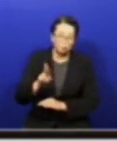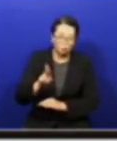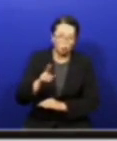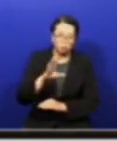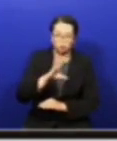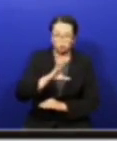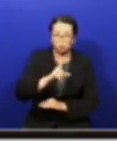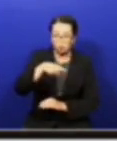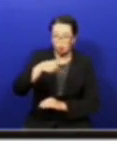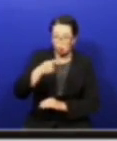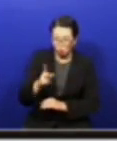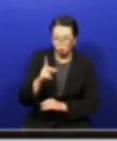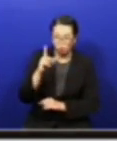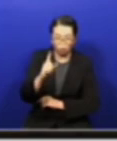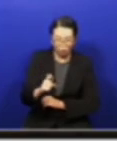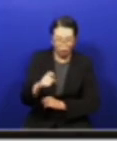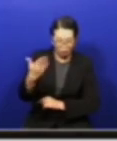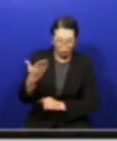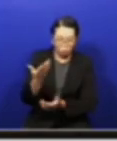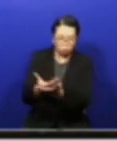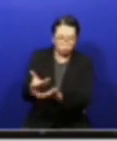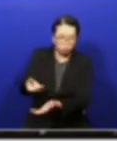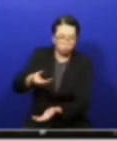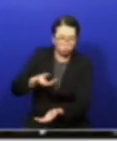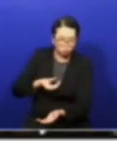คตายแล้วเขาถึงได้